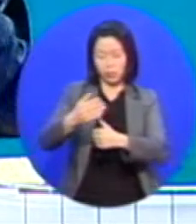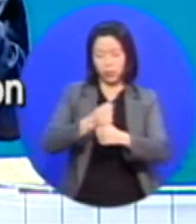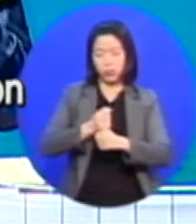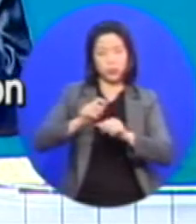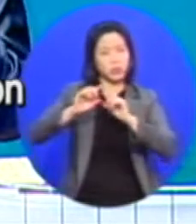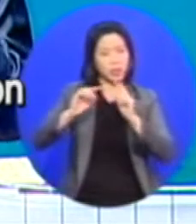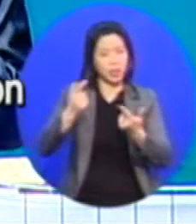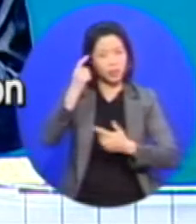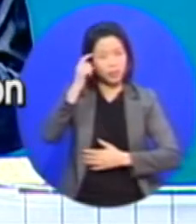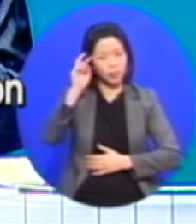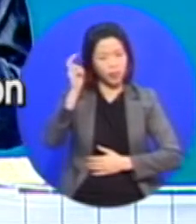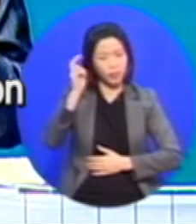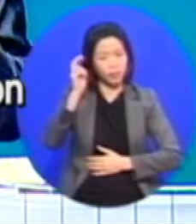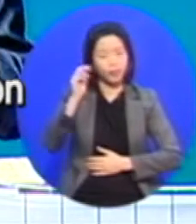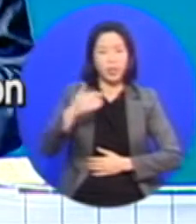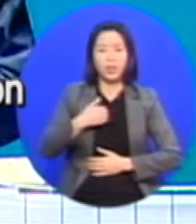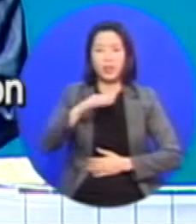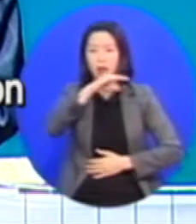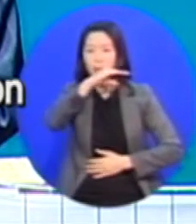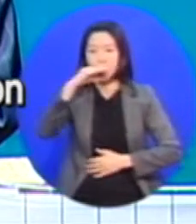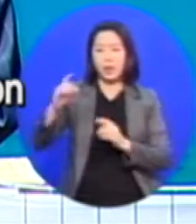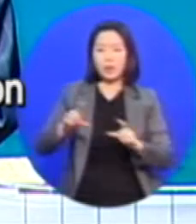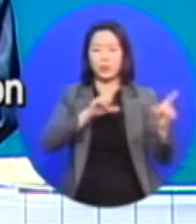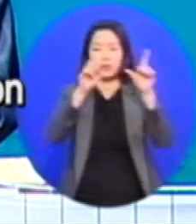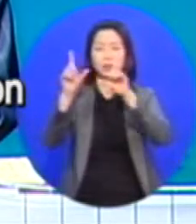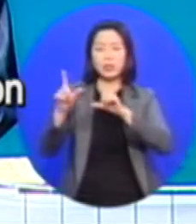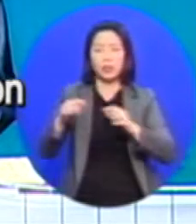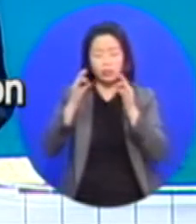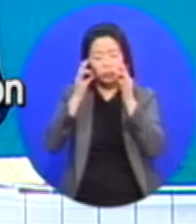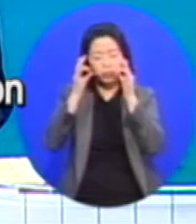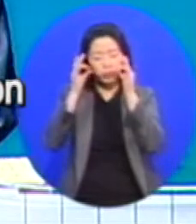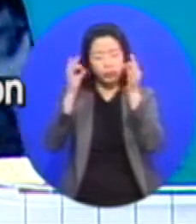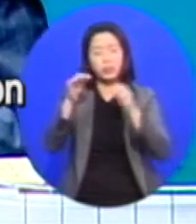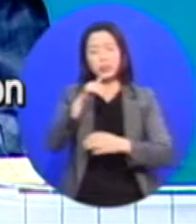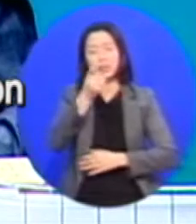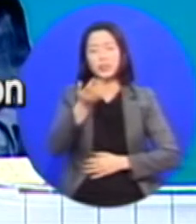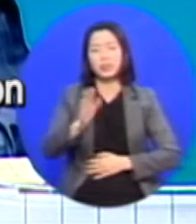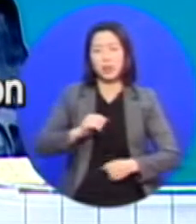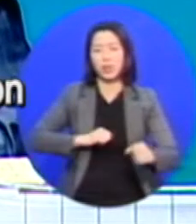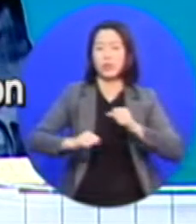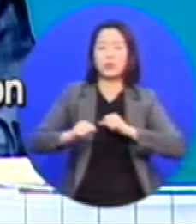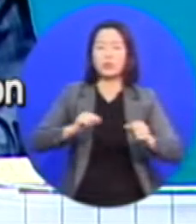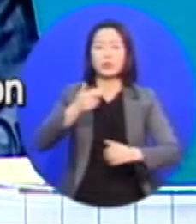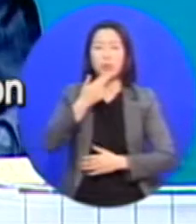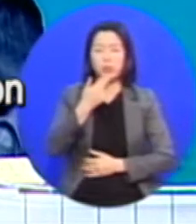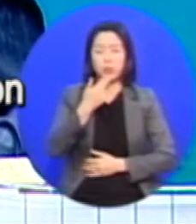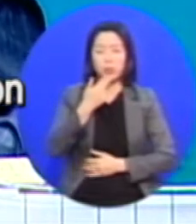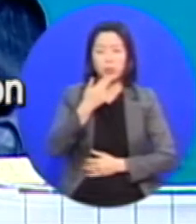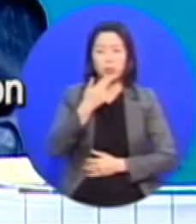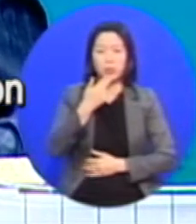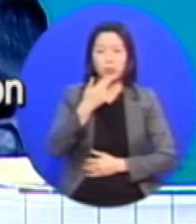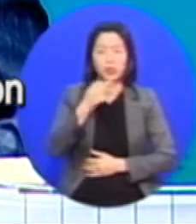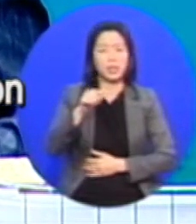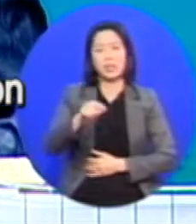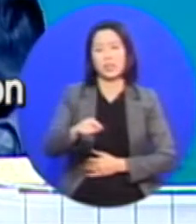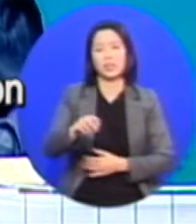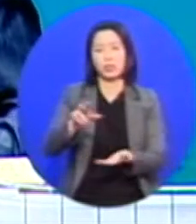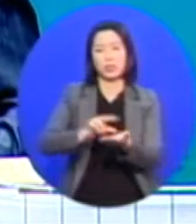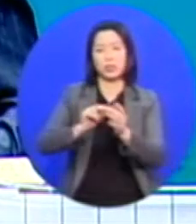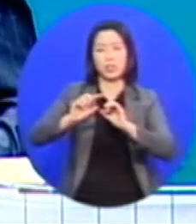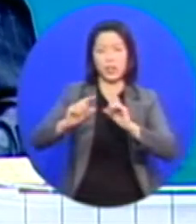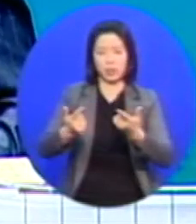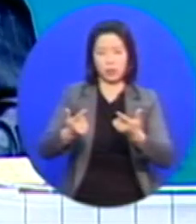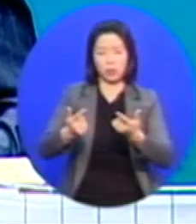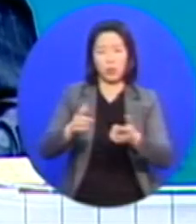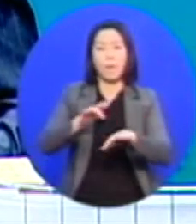그렇게 자바로 살아보려고 했는데 주님은 역사를 안 해 주신 야 예수님이 문제가 아니고 마귀가 역사 하고